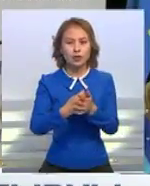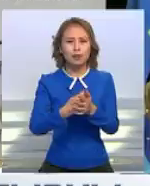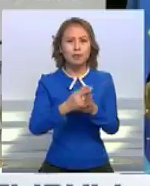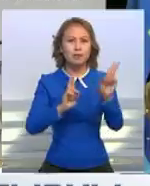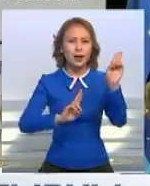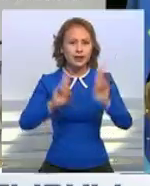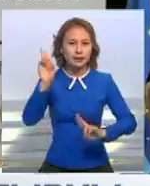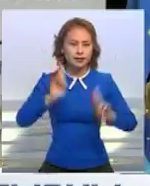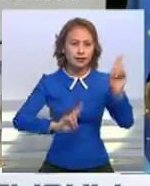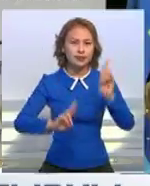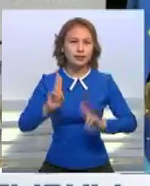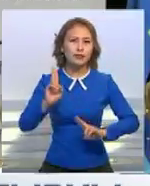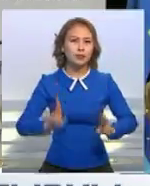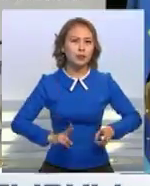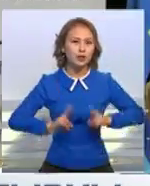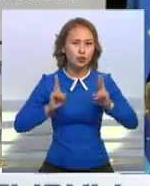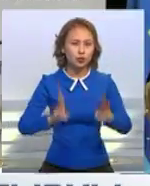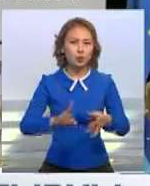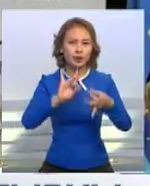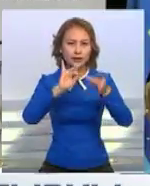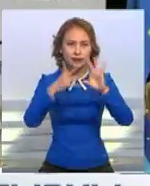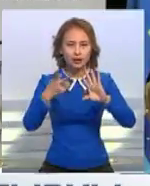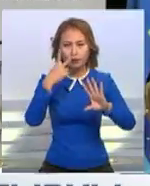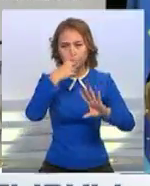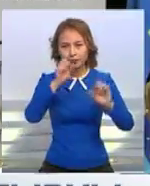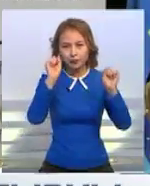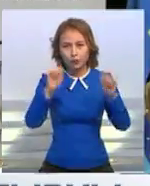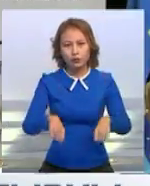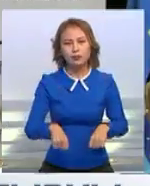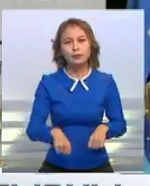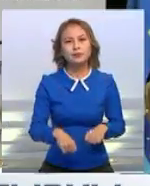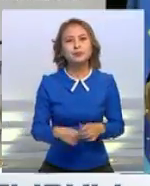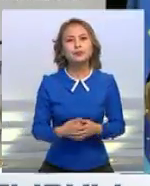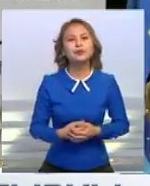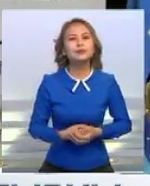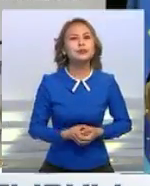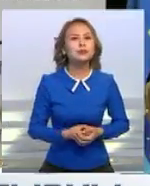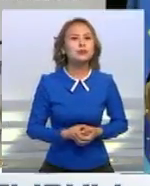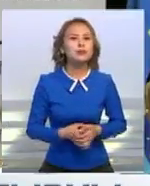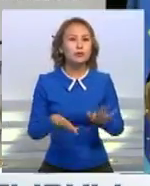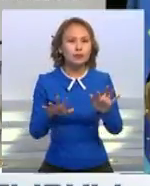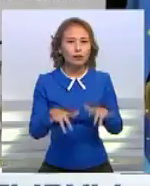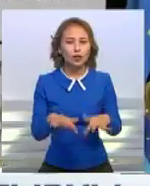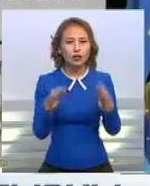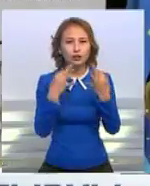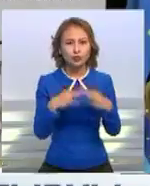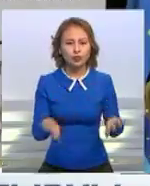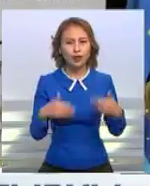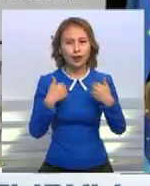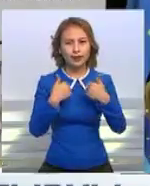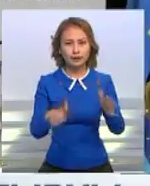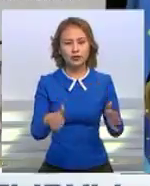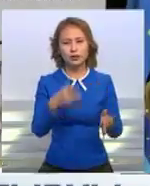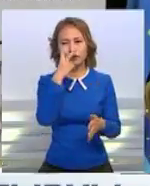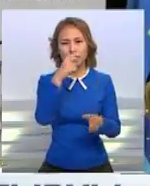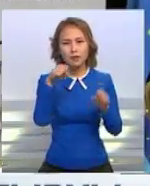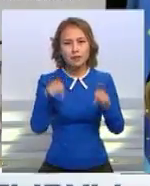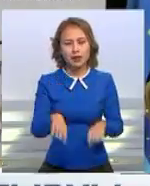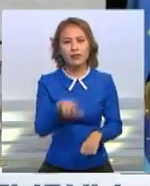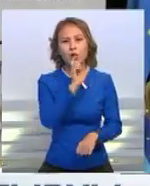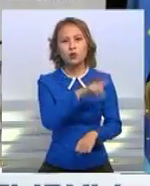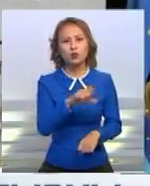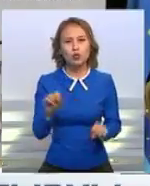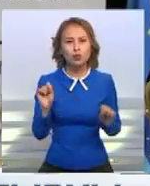процесті электронды түрде жүргізуге бағытталып отырмыз. Ол дегеніміз айқын, ашық, адамдардың құқығын